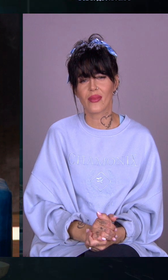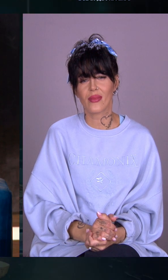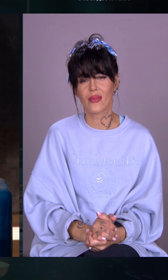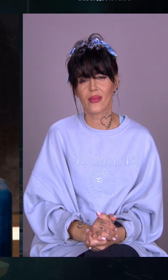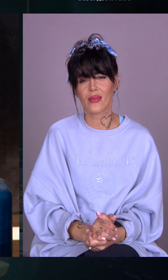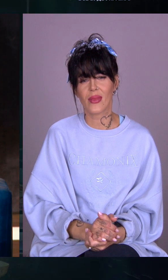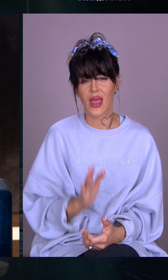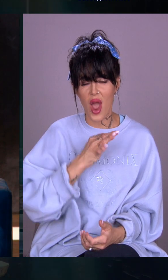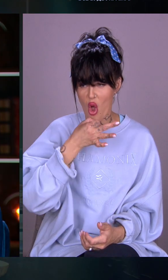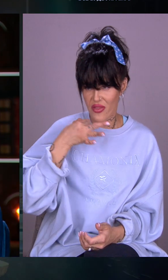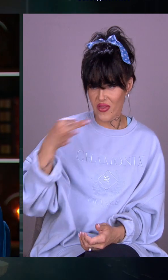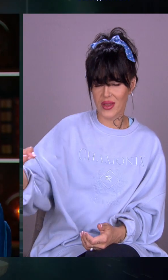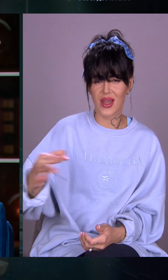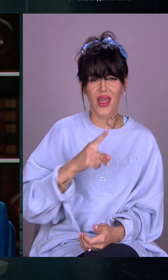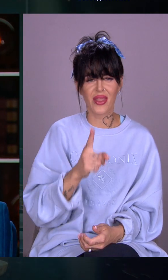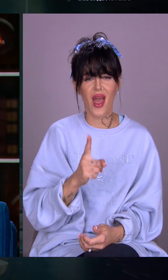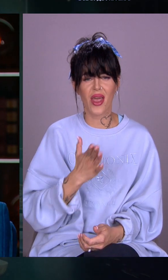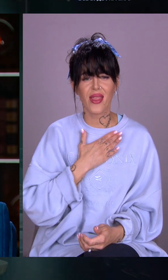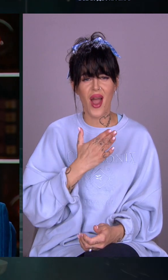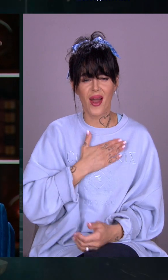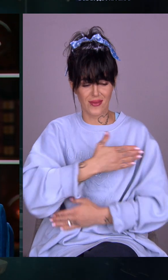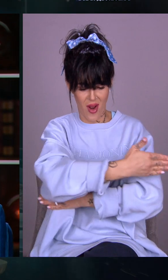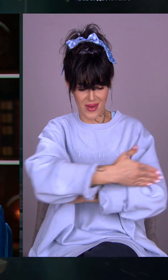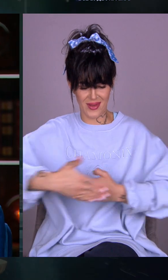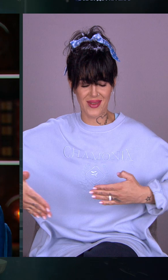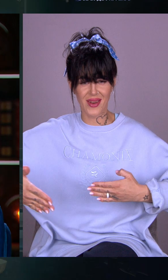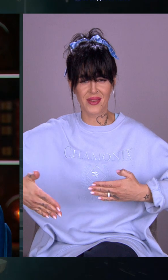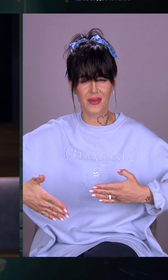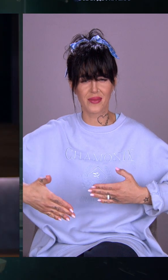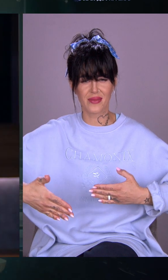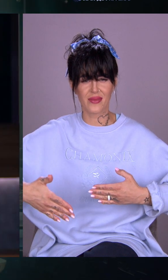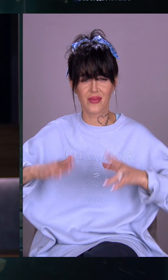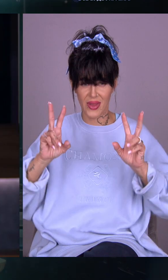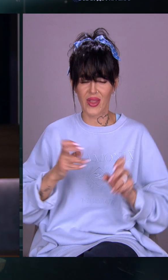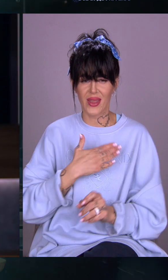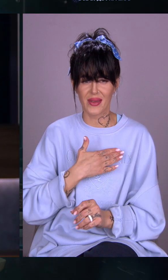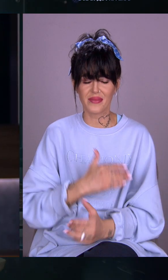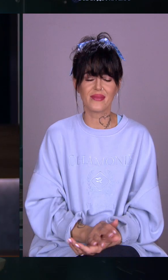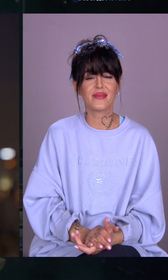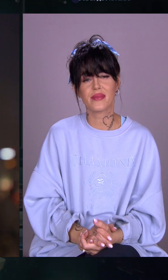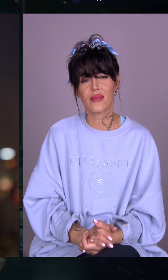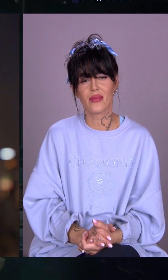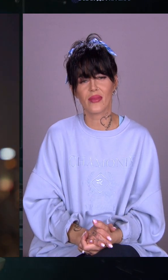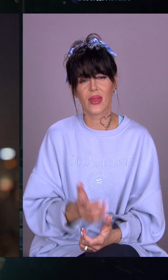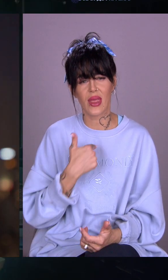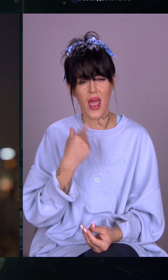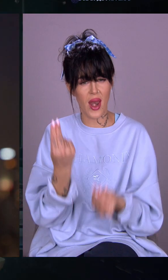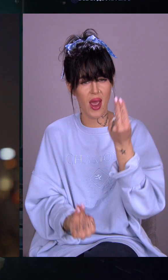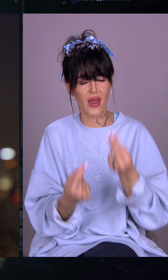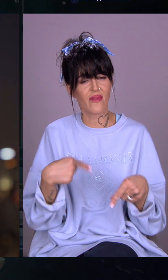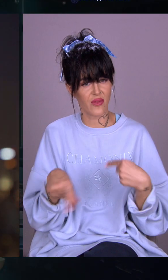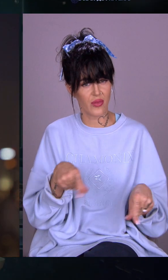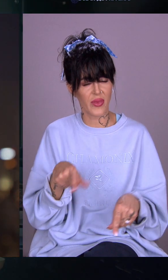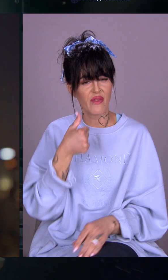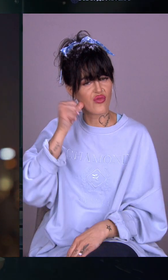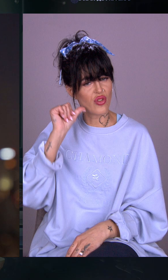Це відповідь. На наші! Це вже мій клієнт. Давайте наступне. Я граю у футбол. Вчора в мене